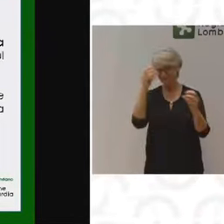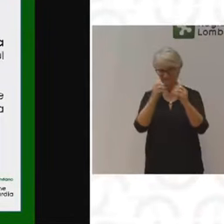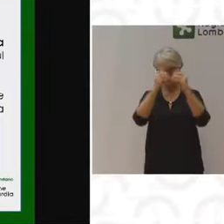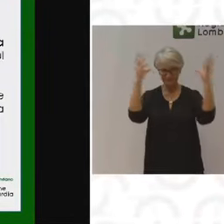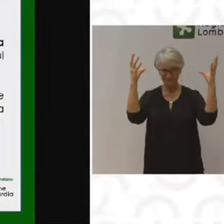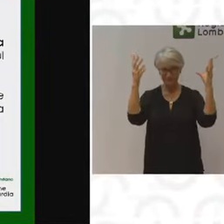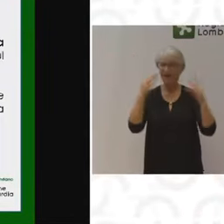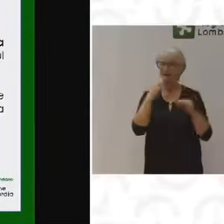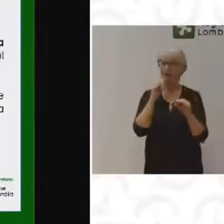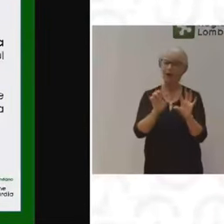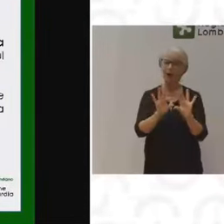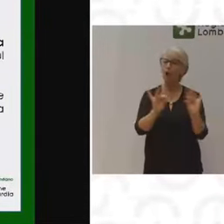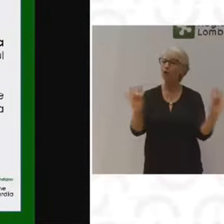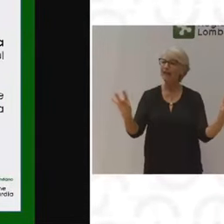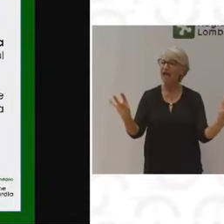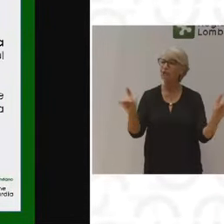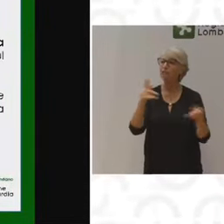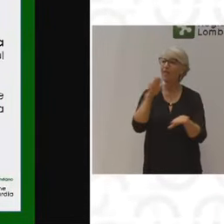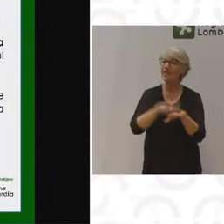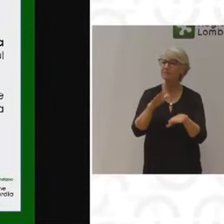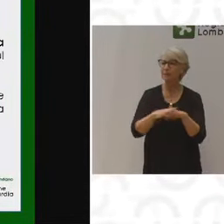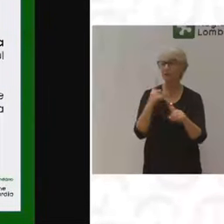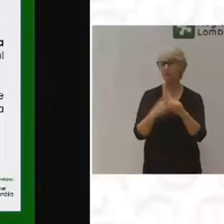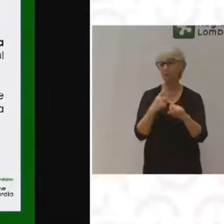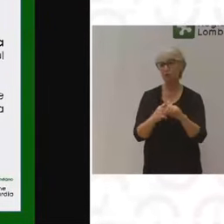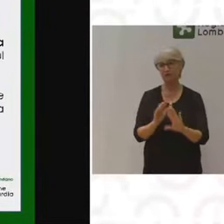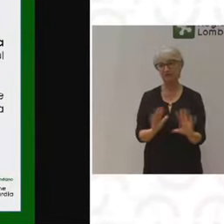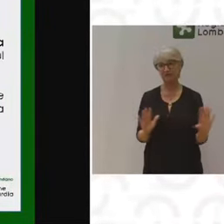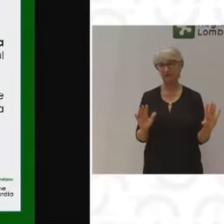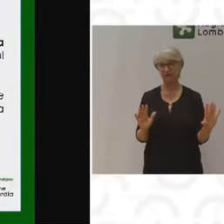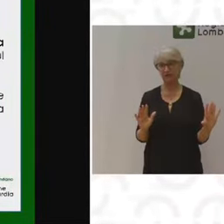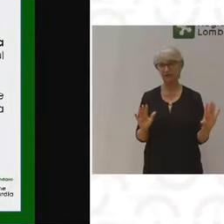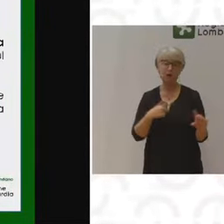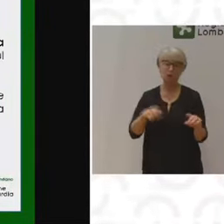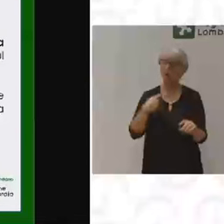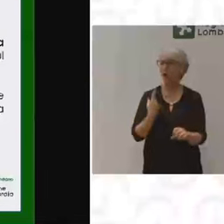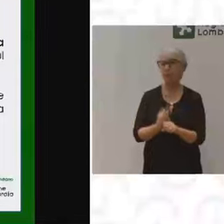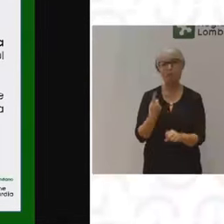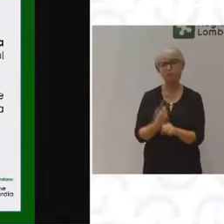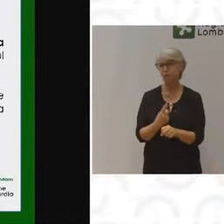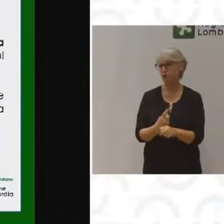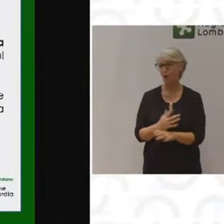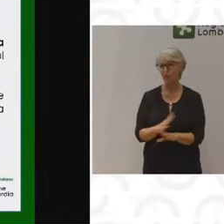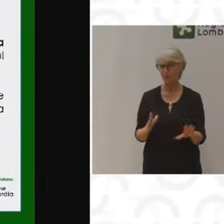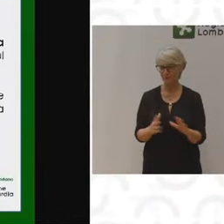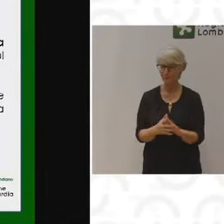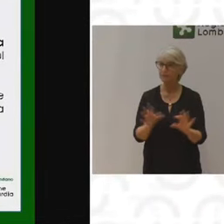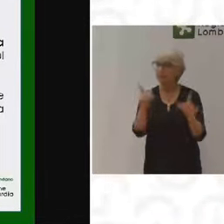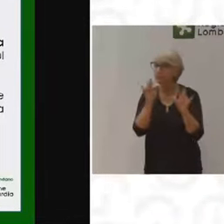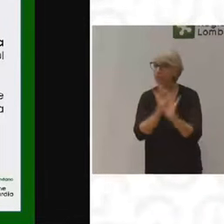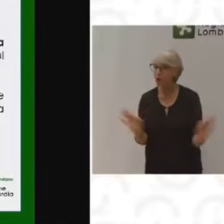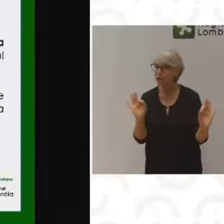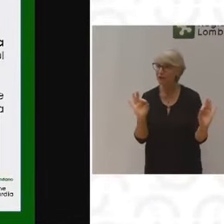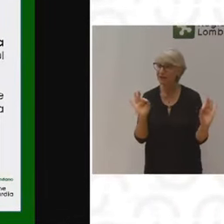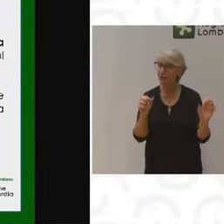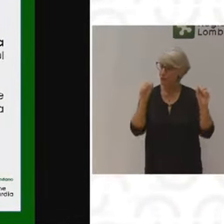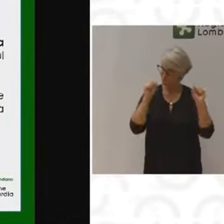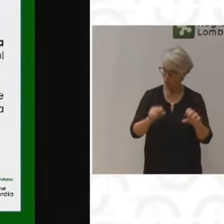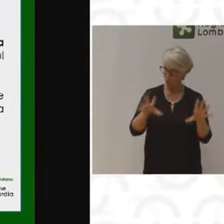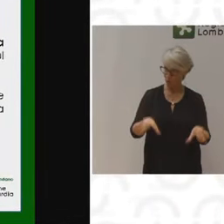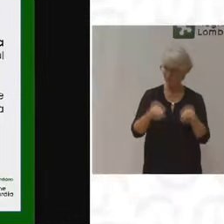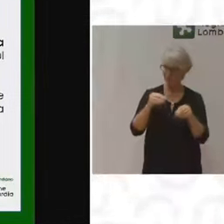di esperienze positive. Ogni tanto un contagio positivo, ne abbiamo tutti bisogno. Va bene, siete pronti? Possiamo iniziare